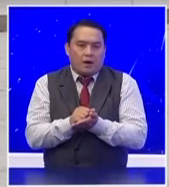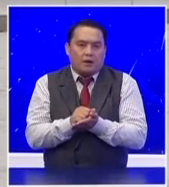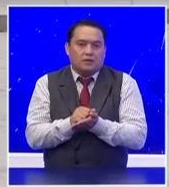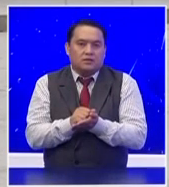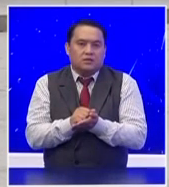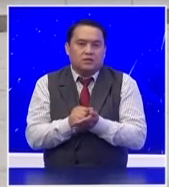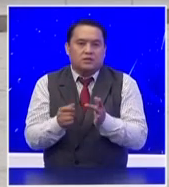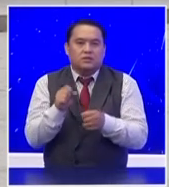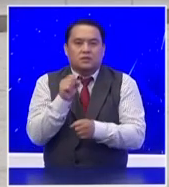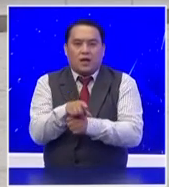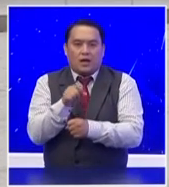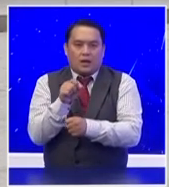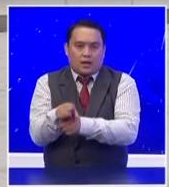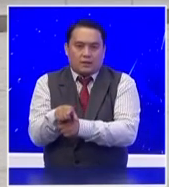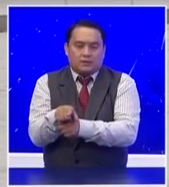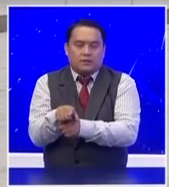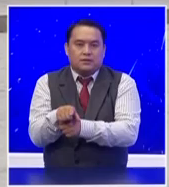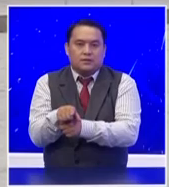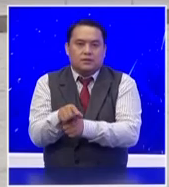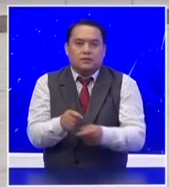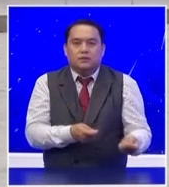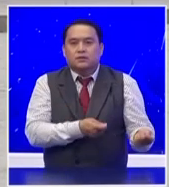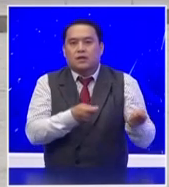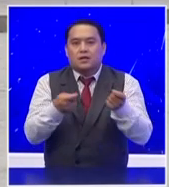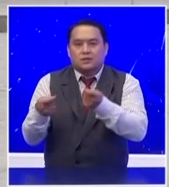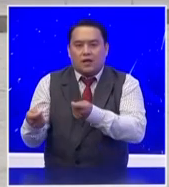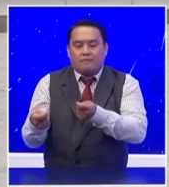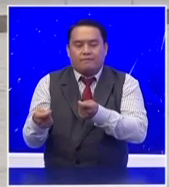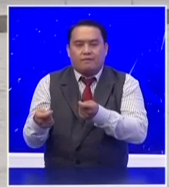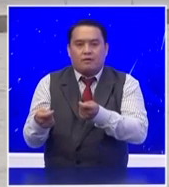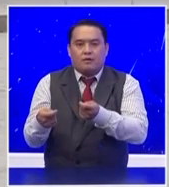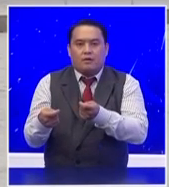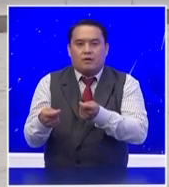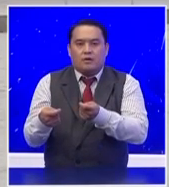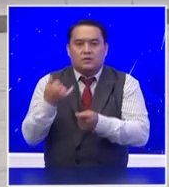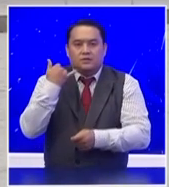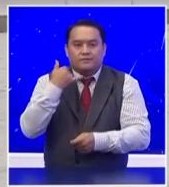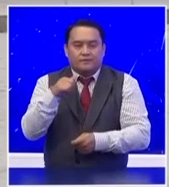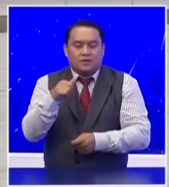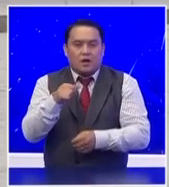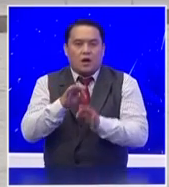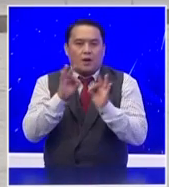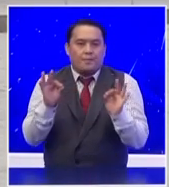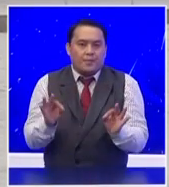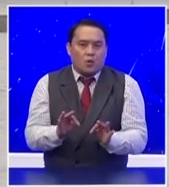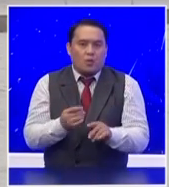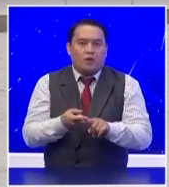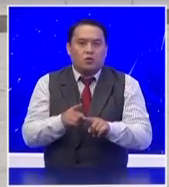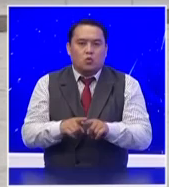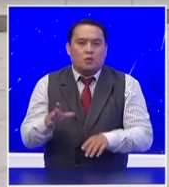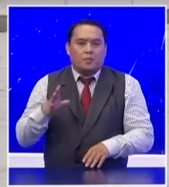принимали онлайн-заказы, занимались доставкой. Но в любом случае тот объем, который был